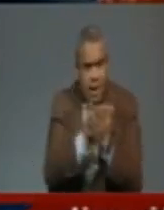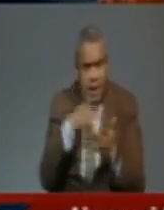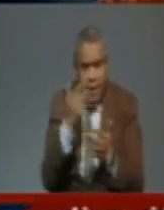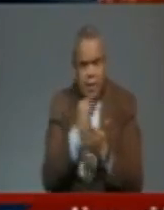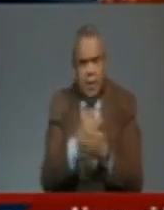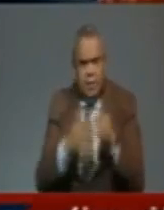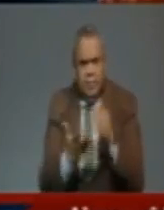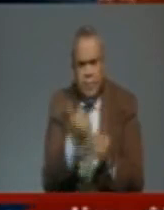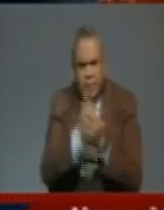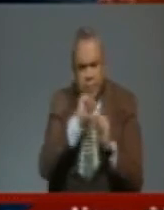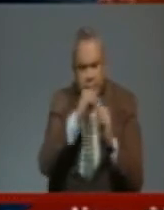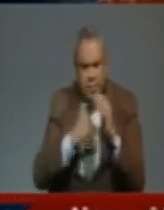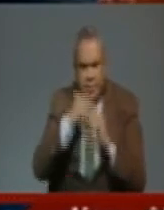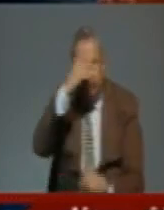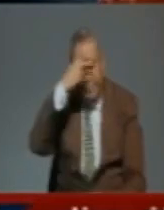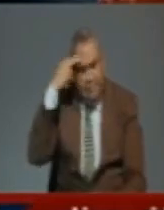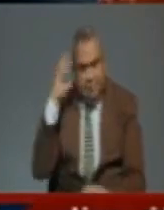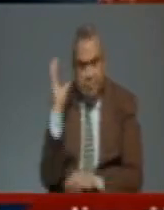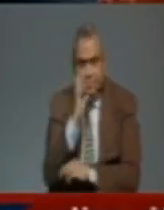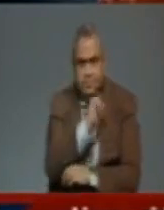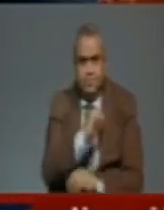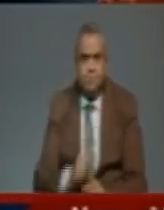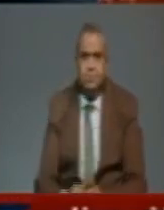بالعريش وكل السينا يعني ان شاء الله.